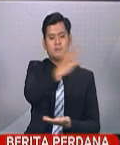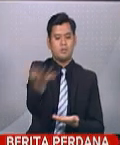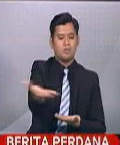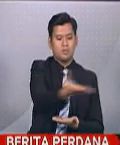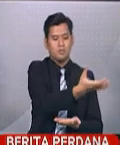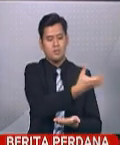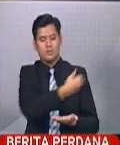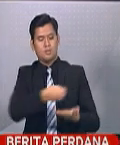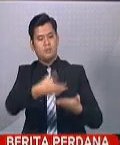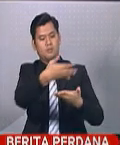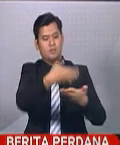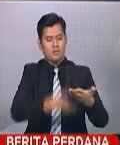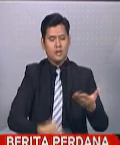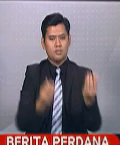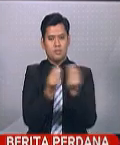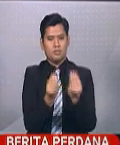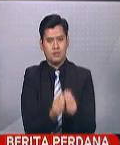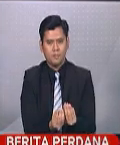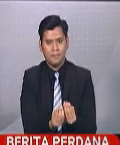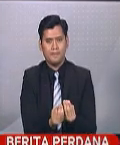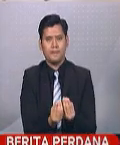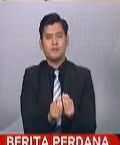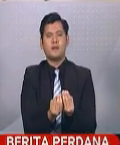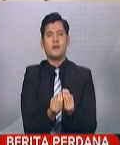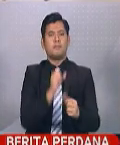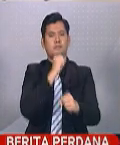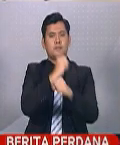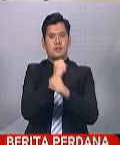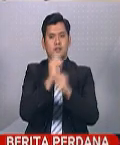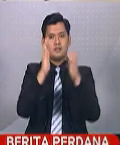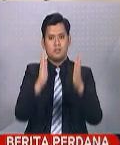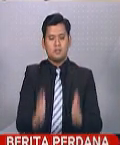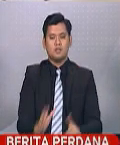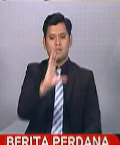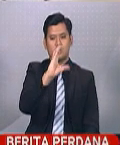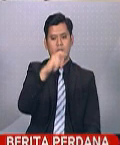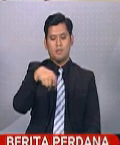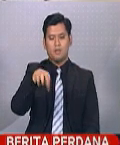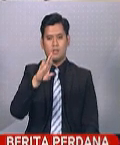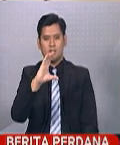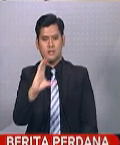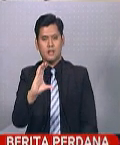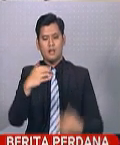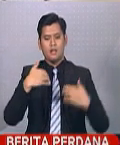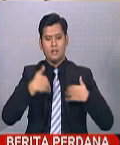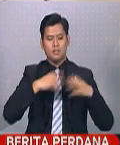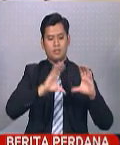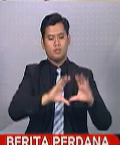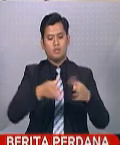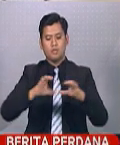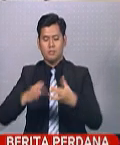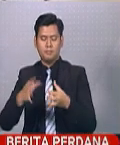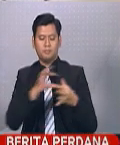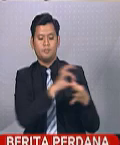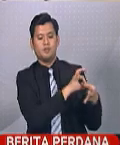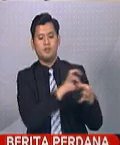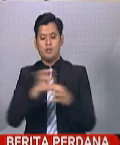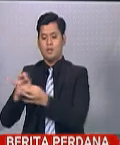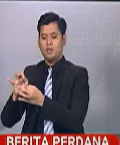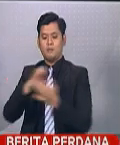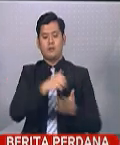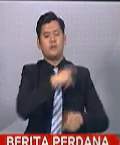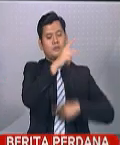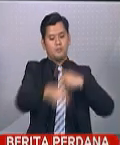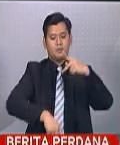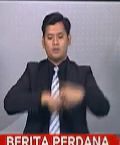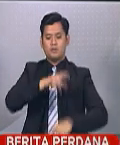data dilakukan, jelas Dr. Syam Kamarul, petugas CPRC Kebangsaan mempunyai banyak kumpulan yang saling bekerjasama membantu